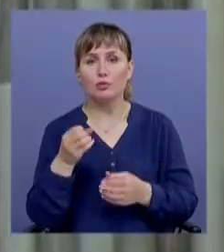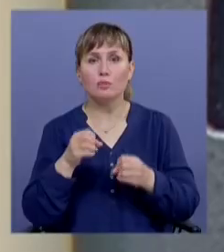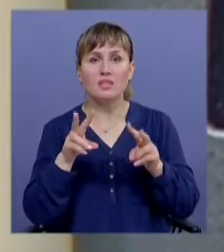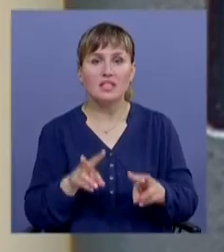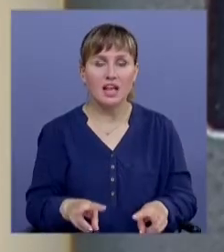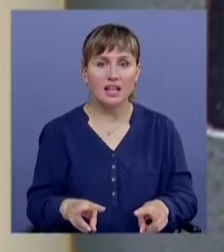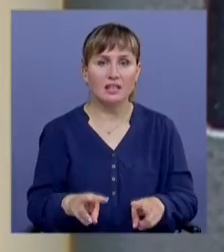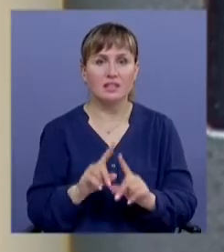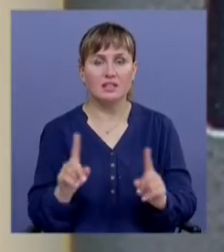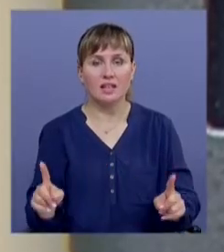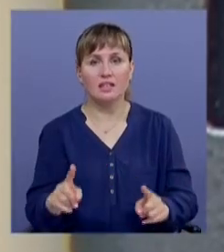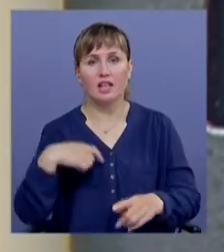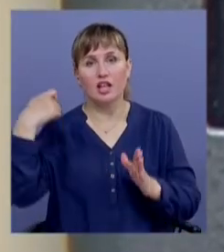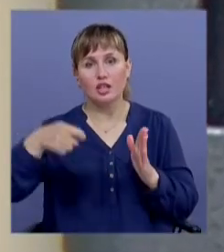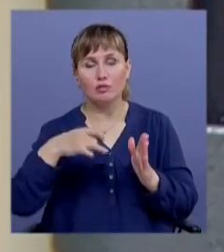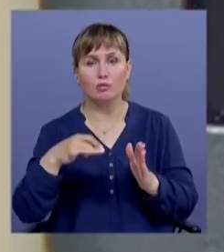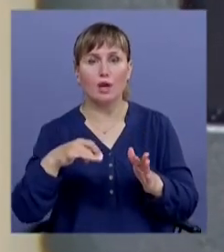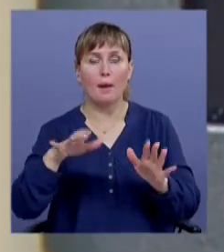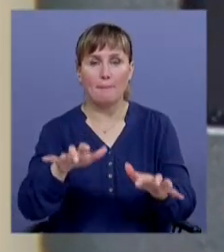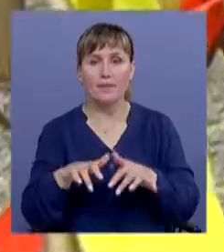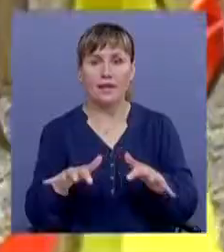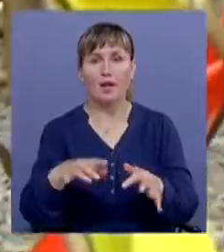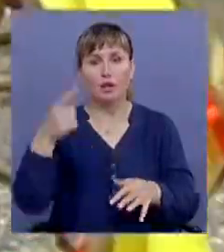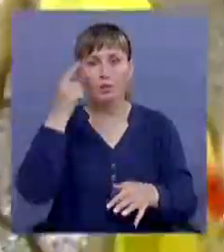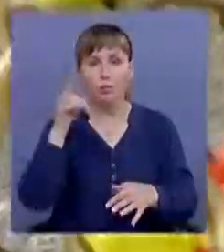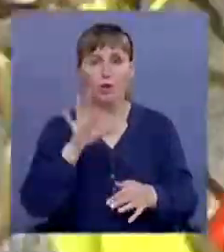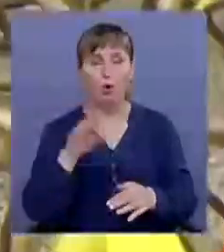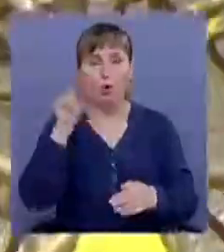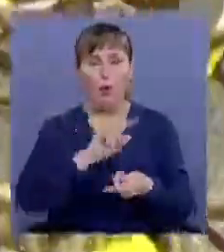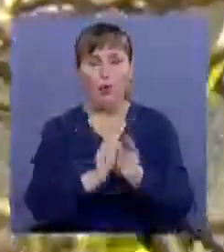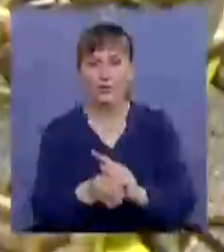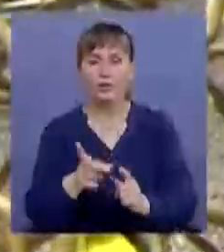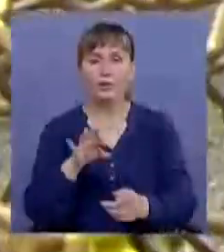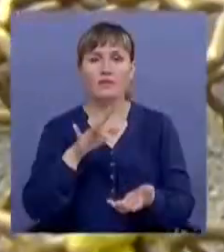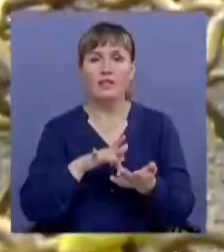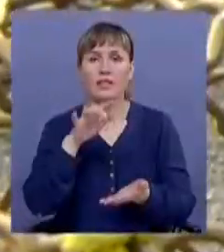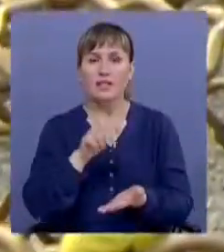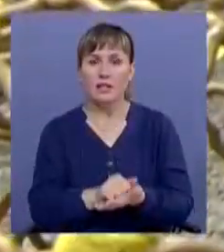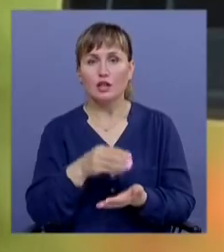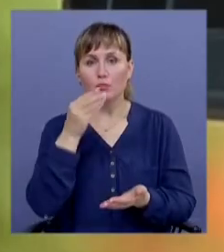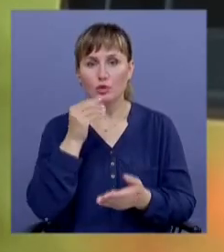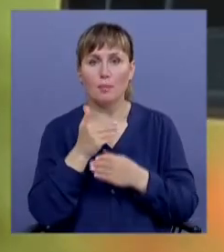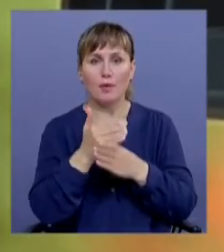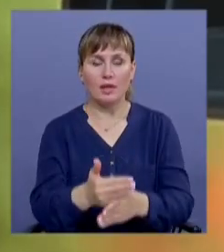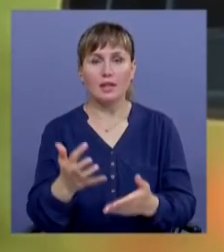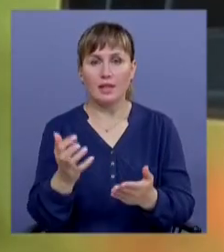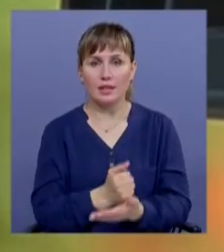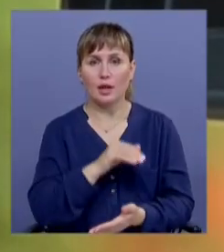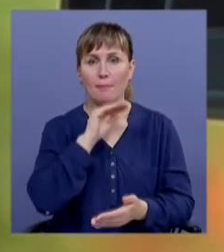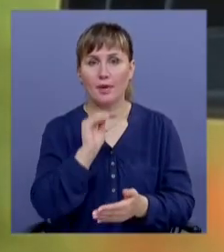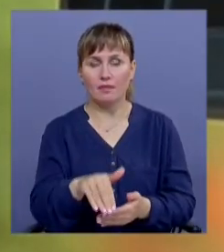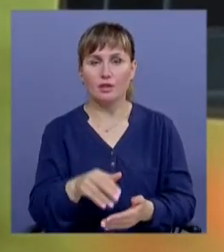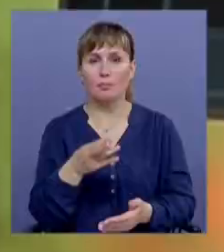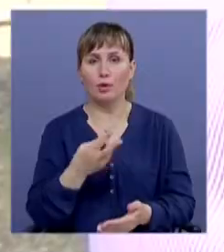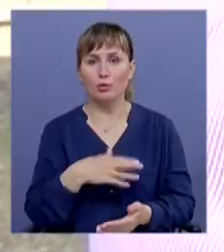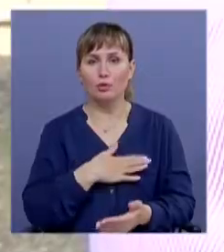специальность специфичная – режиссер и оператор. Задумывался о переобучении, однако в центре занятости мужчине помогли найти профессию по